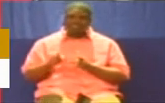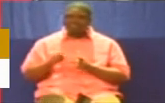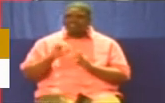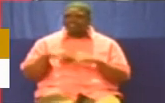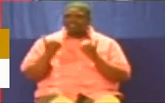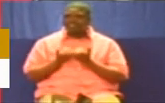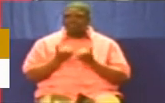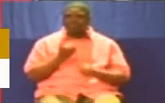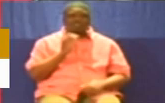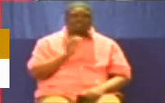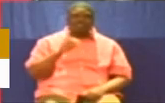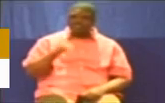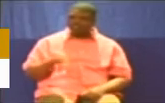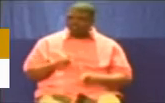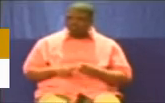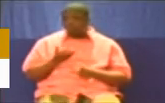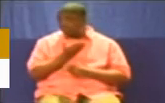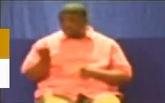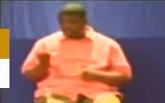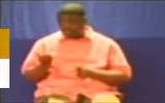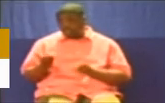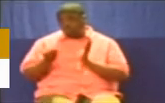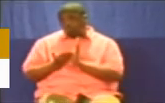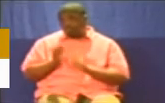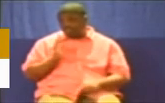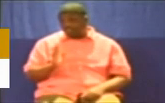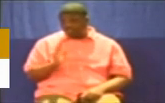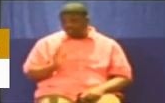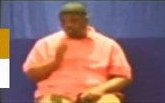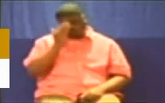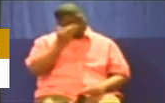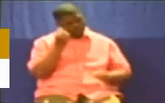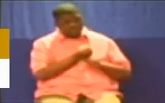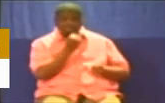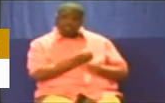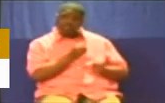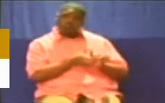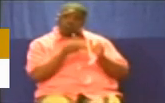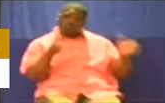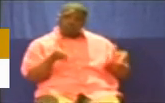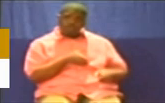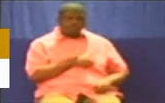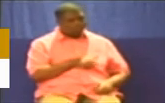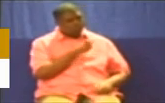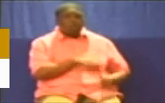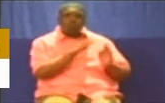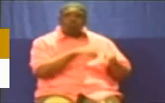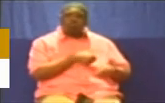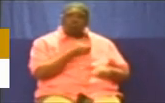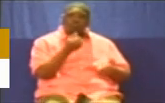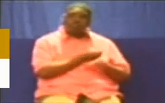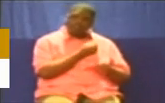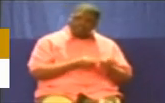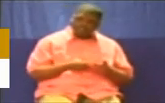Mapinduzi. Kwa hiyo ni kuombe Mheshimiwa Spika, kwa namna hiyo hiyo, kwa kutambua kazi kubwa kwamba wabunge wanayoifanya, na kwa kutambua nafasi